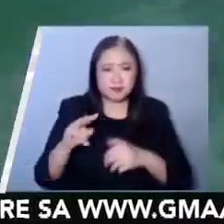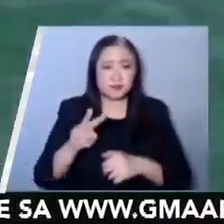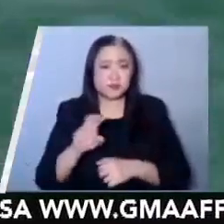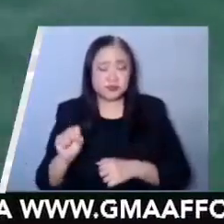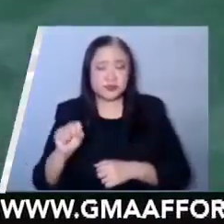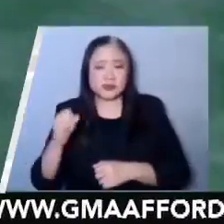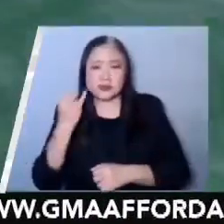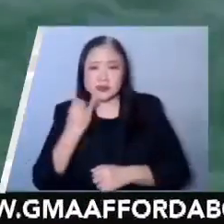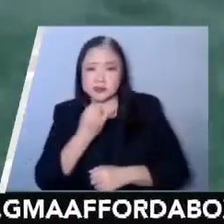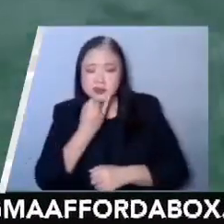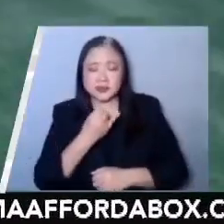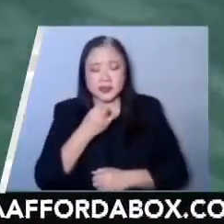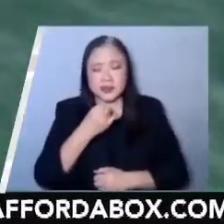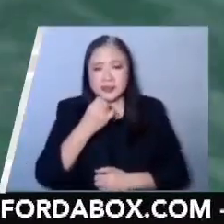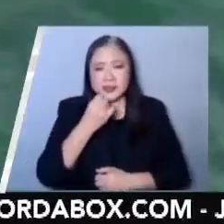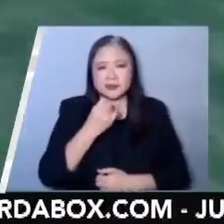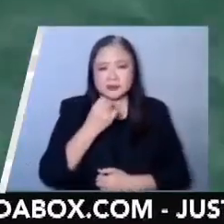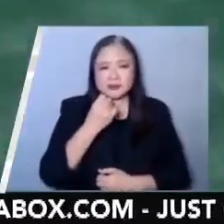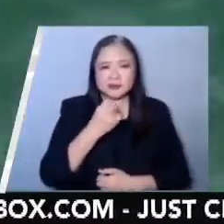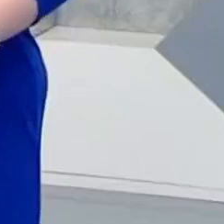Hamas.